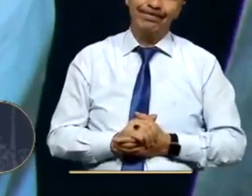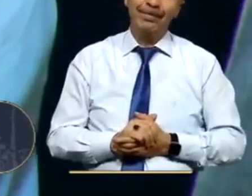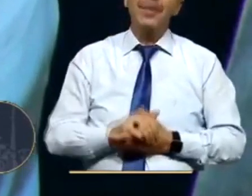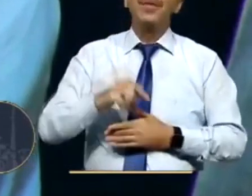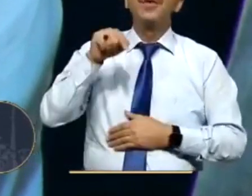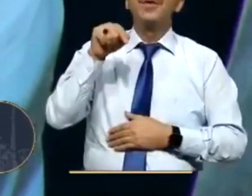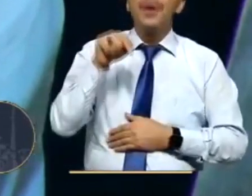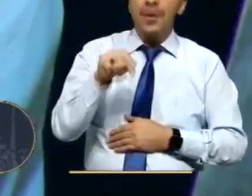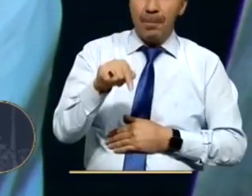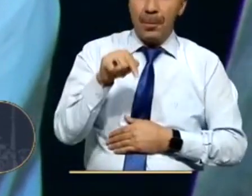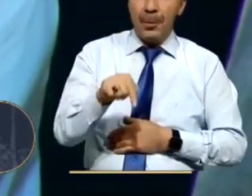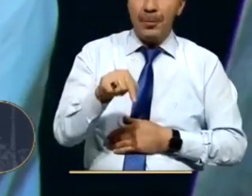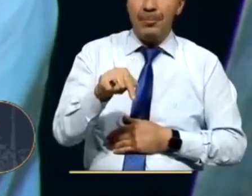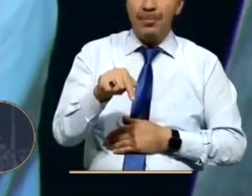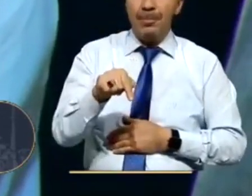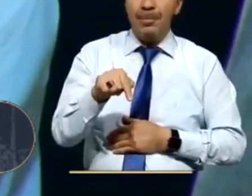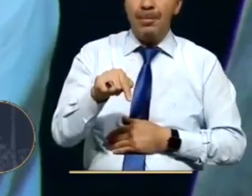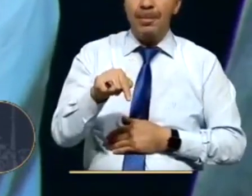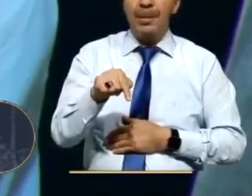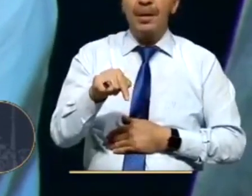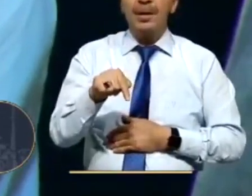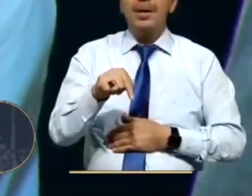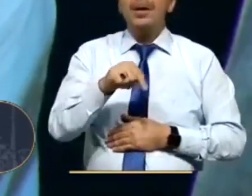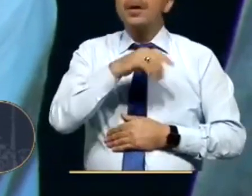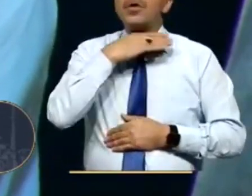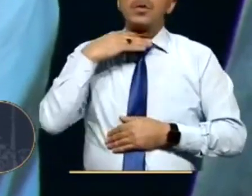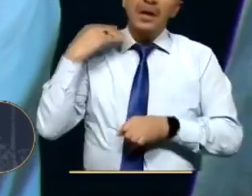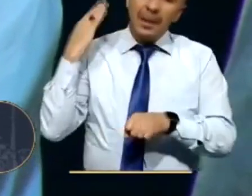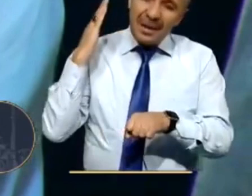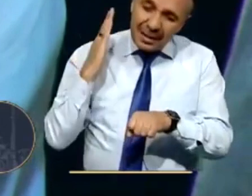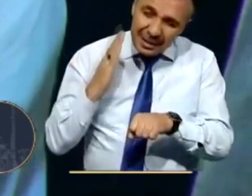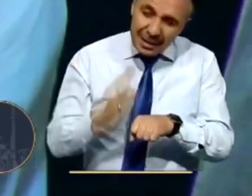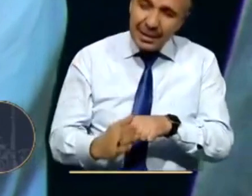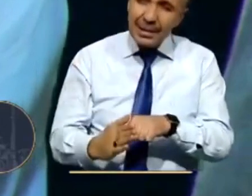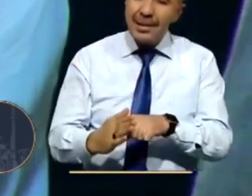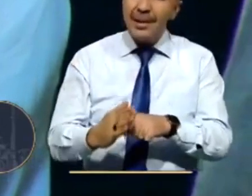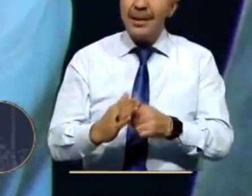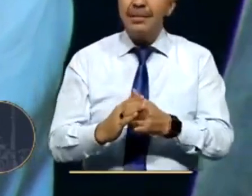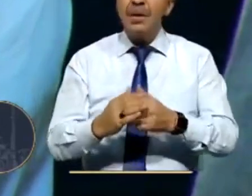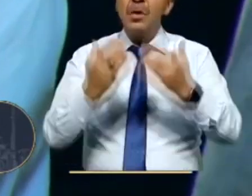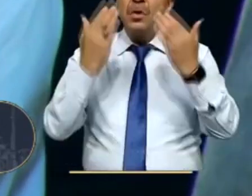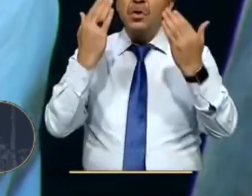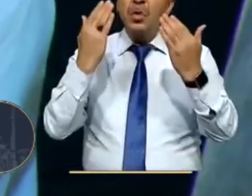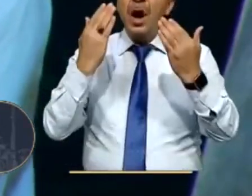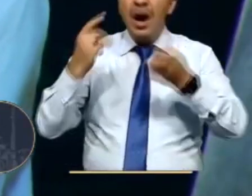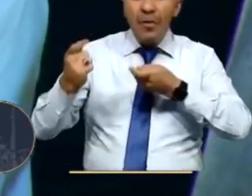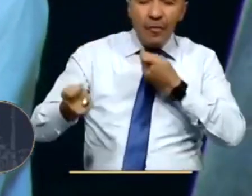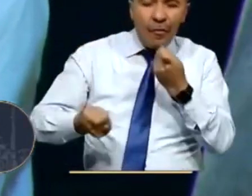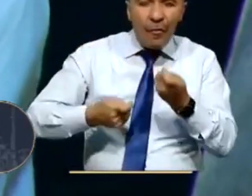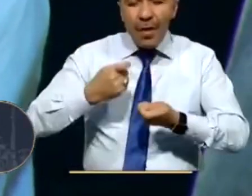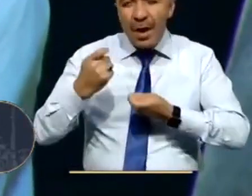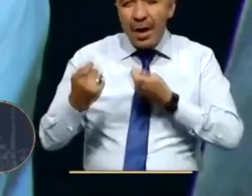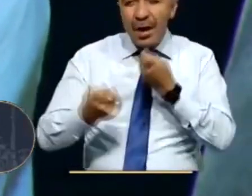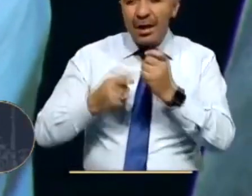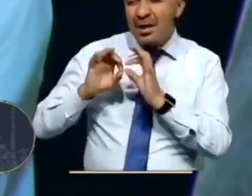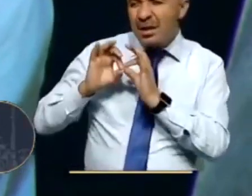Bugün kurban ibadetinin eda edildiği, dua ve gayretin takva